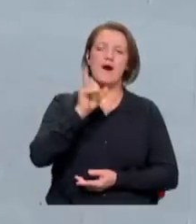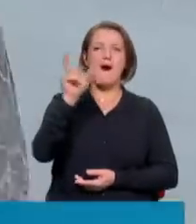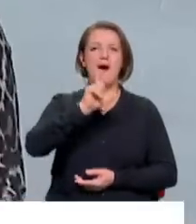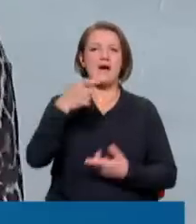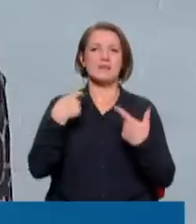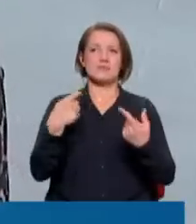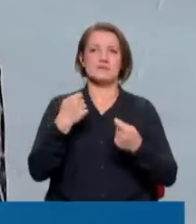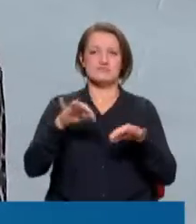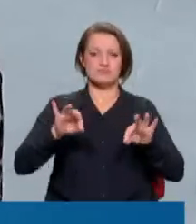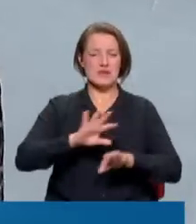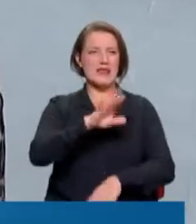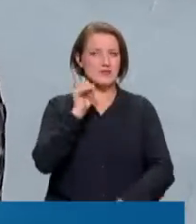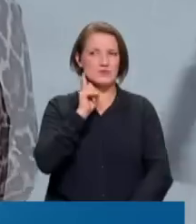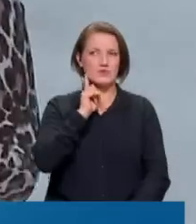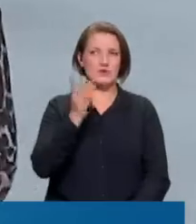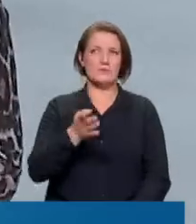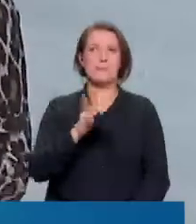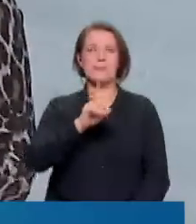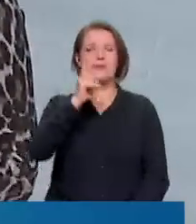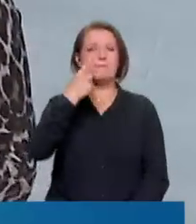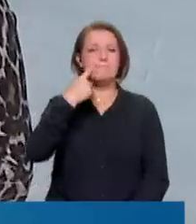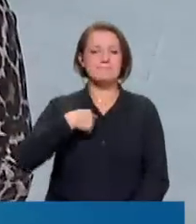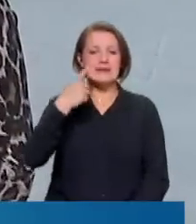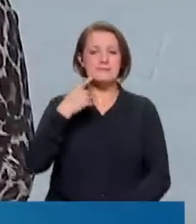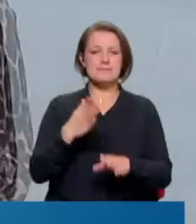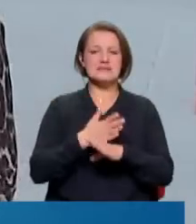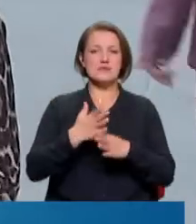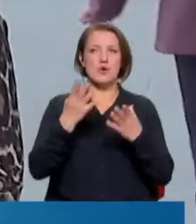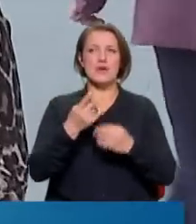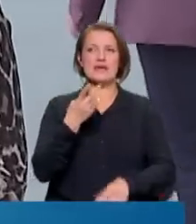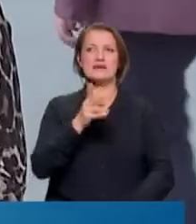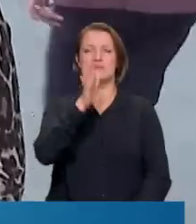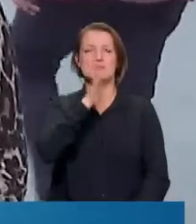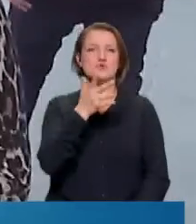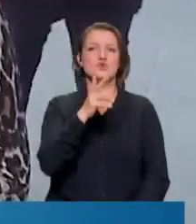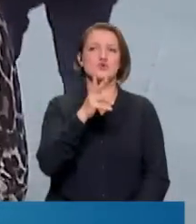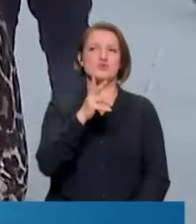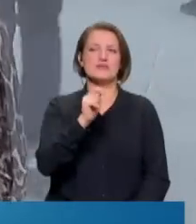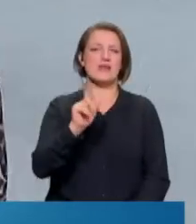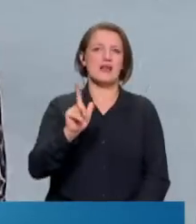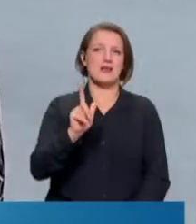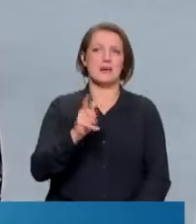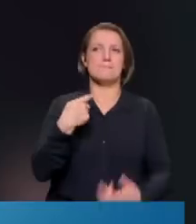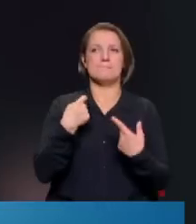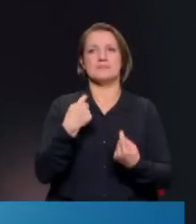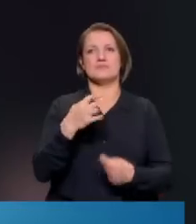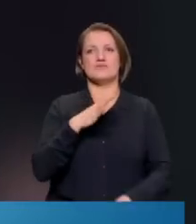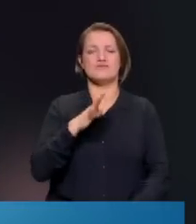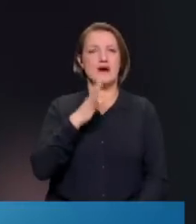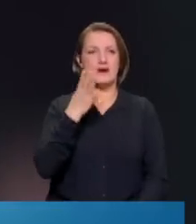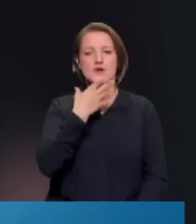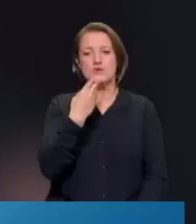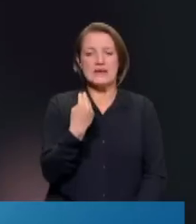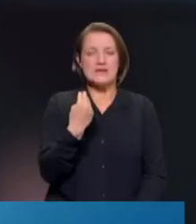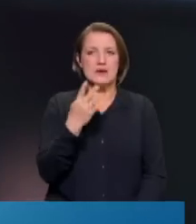masrafımız şimdi buradan herkes duyuyor sadece bakım ürünleri olarak bile 2500 3.000 civarında masrafı var söz konusu